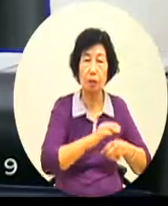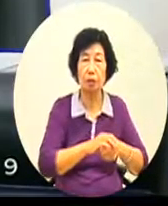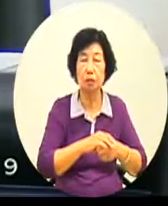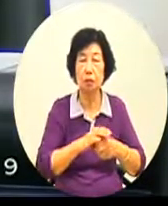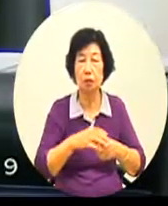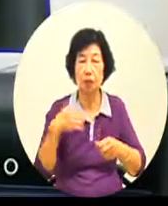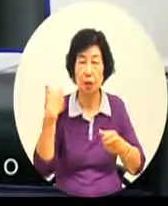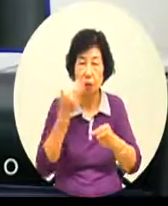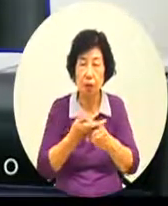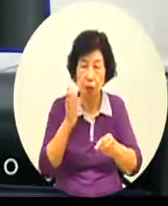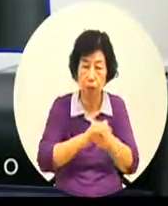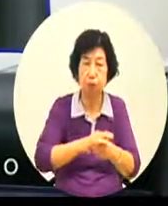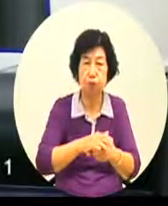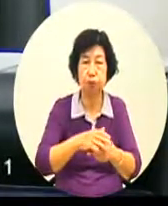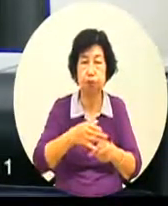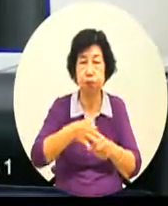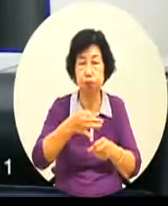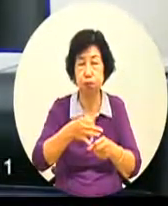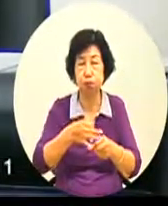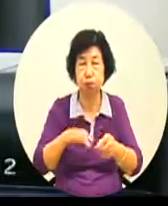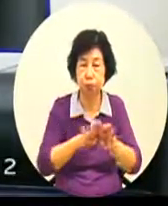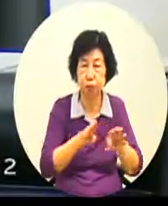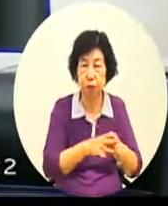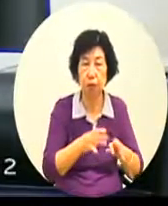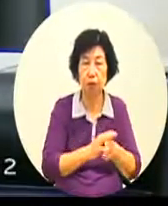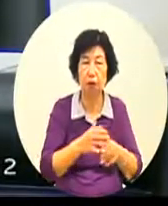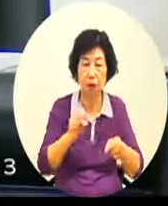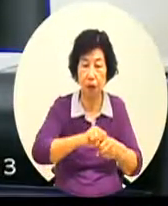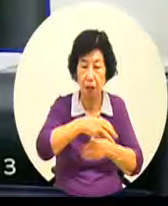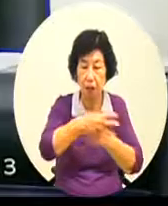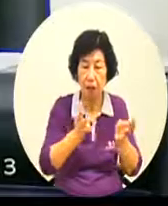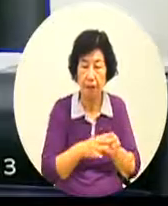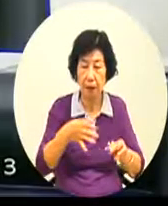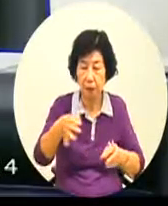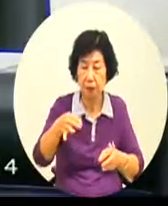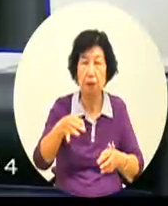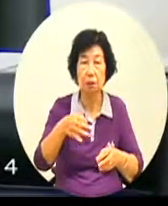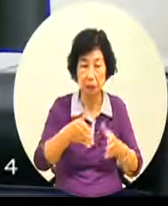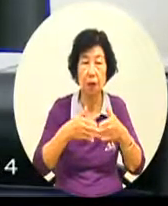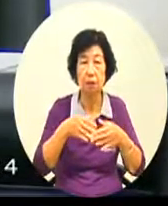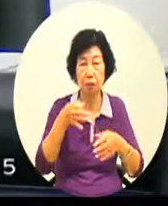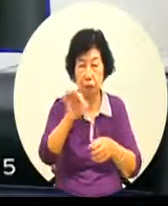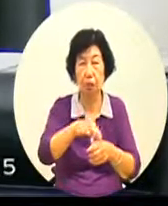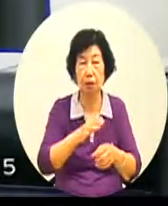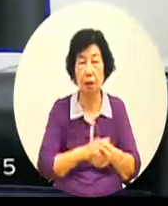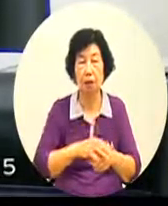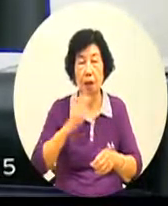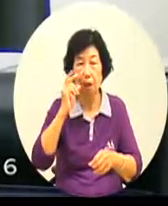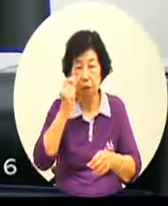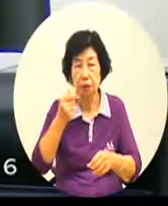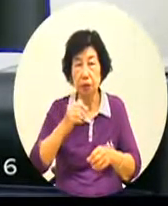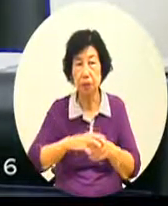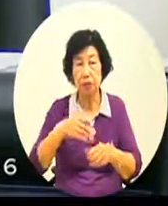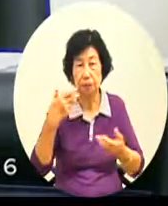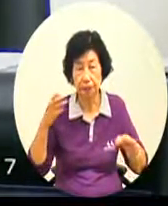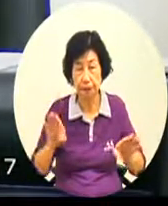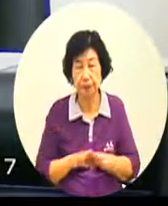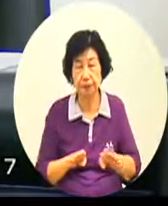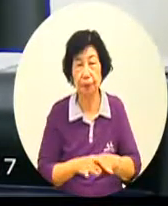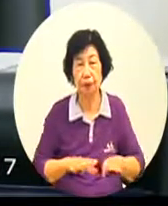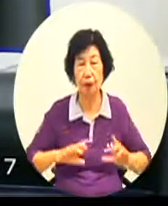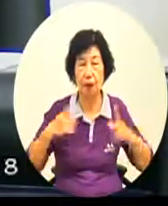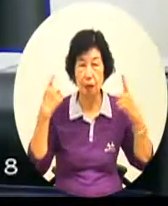休但是加班费是要算的那还有特休，这个是一般人都了解的那国定假日就是我们原